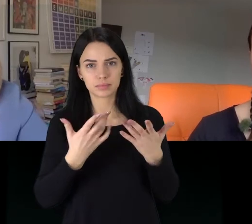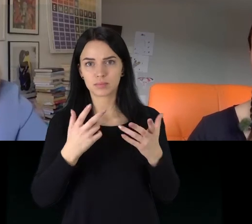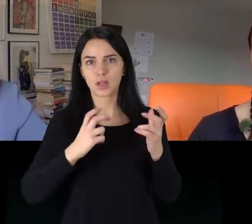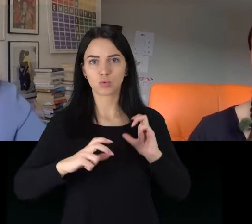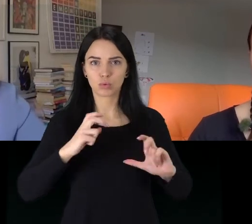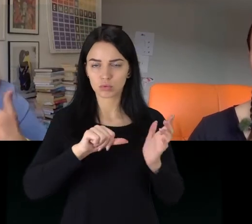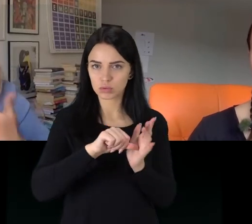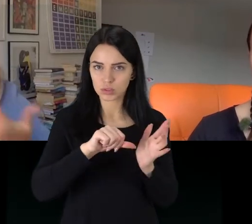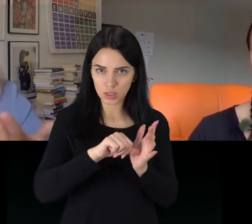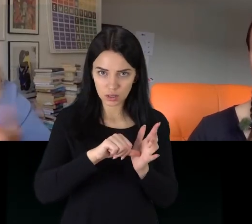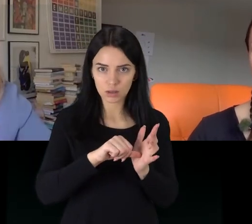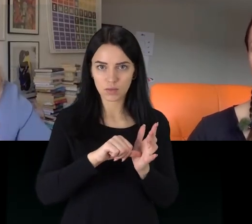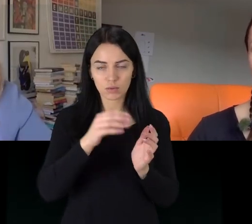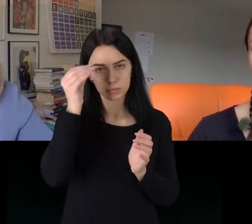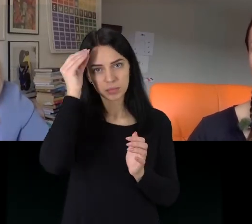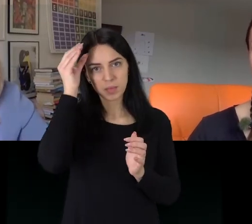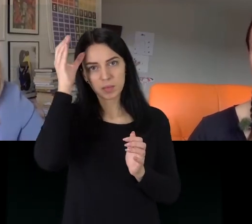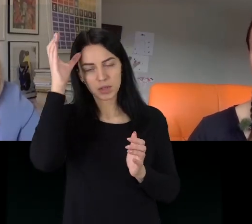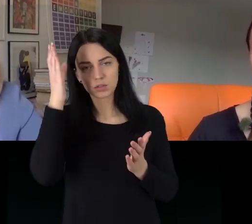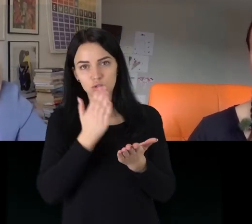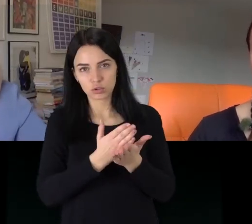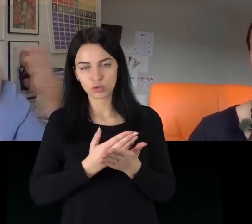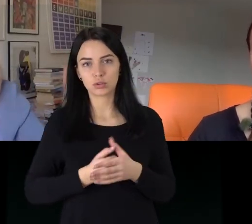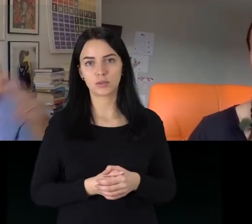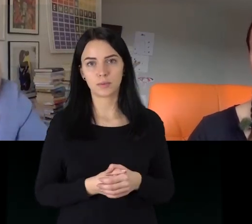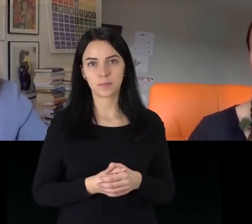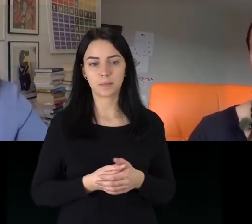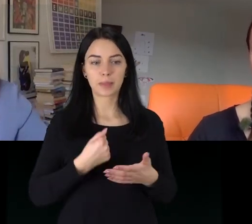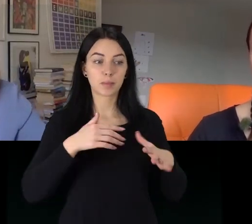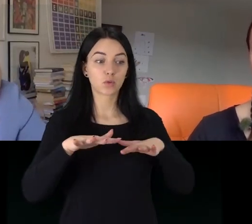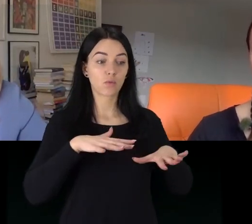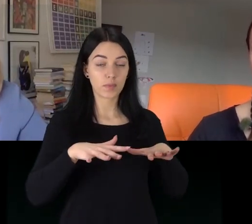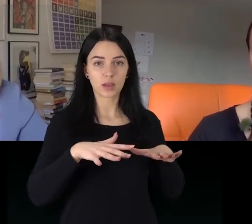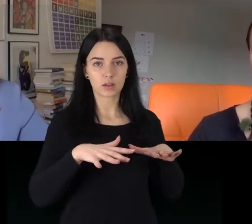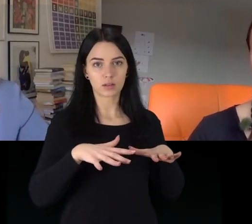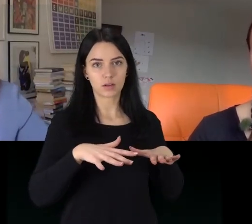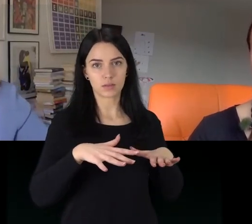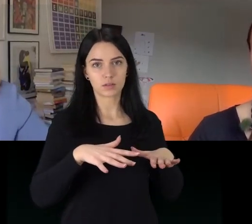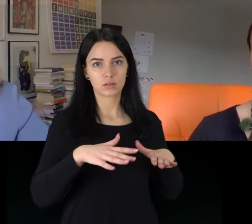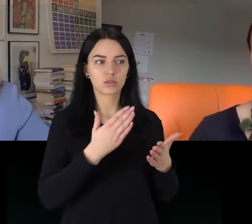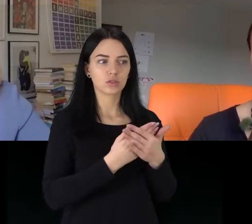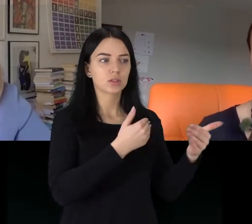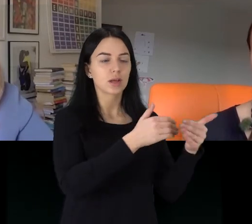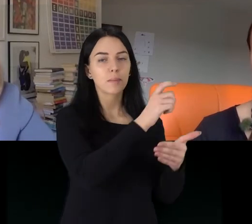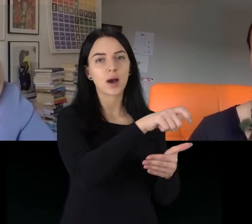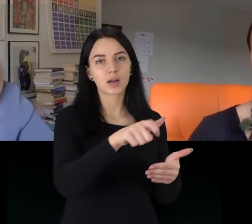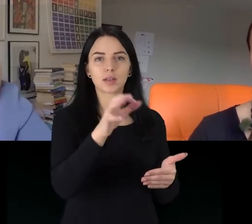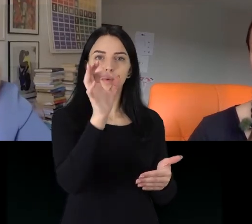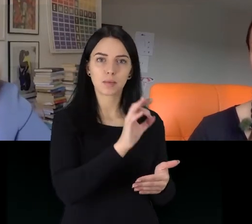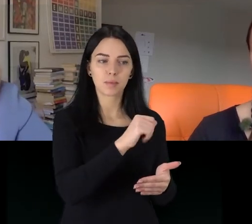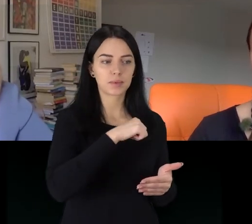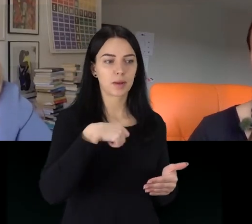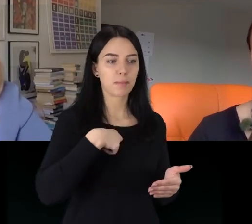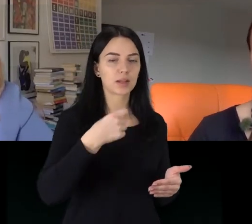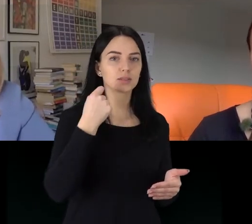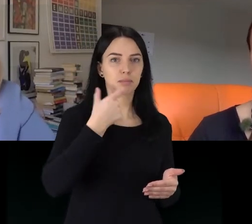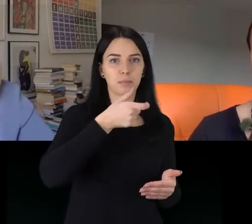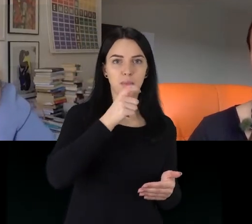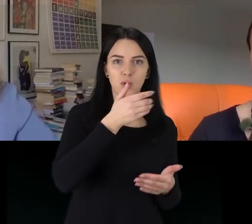daugiau, arba mano konkrečiai veiklos atveju dažnai artimieji tokį užima, ar ne, kad mes tai negeriam, ar ne, o tu tai čia